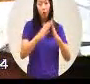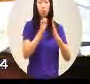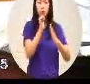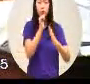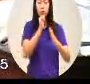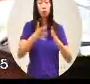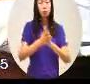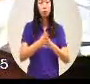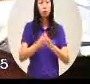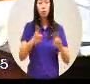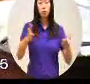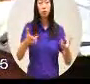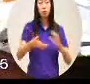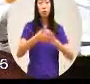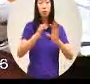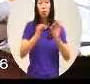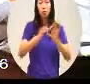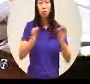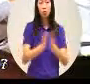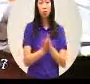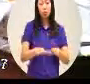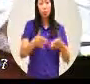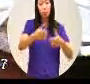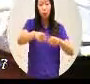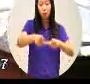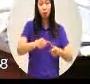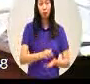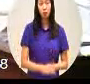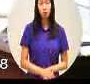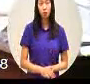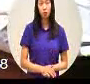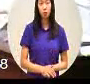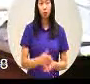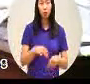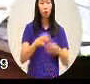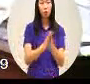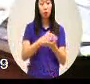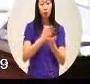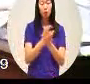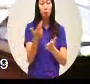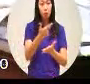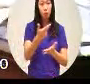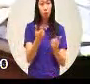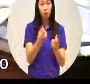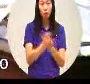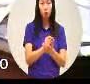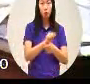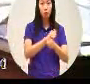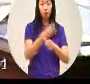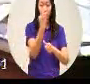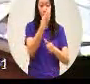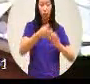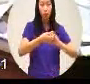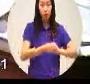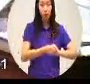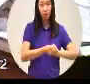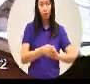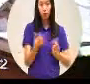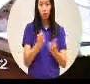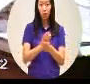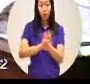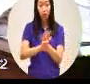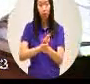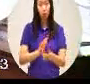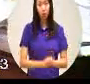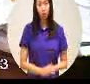家起跑点是公平的呀，你给它弄作七项，比如说什么检定啦、啊，哈、哦，还是服务